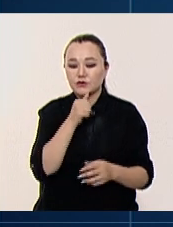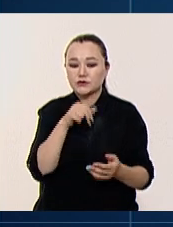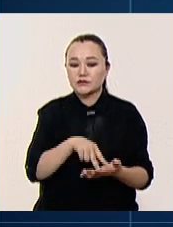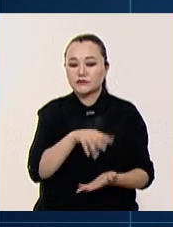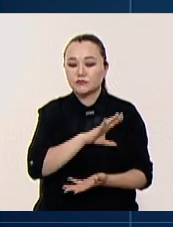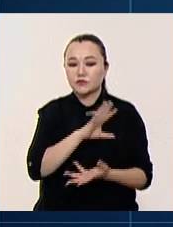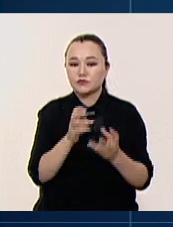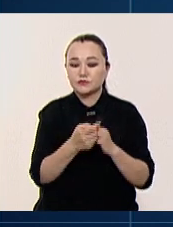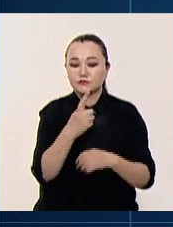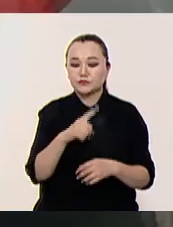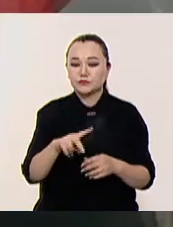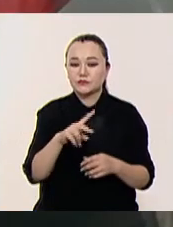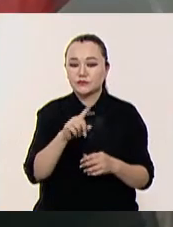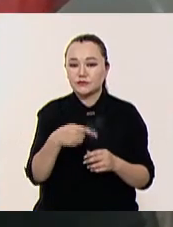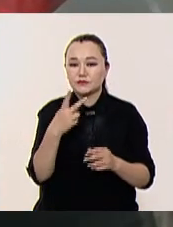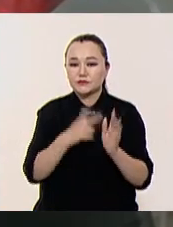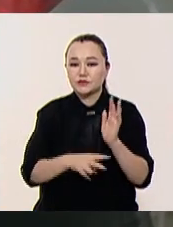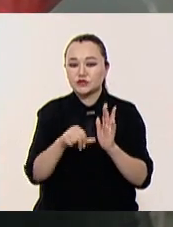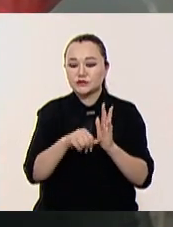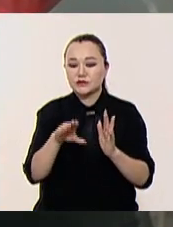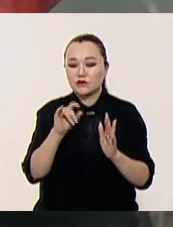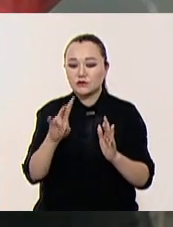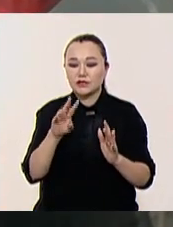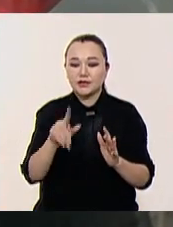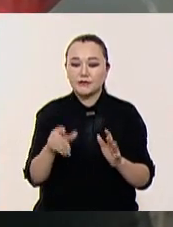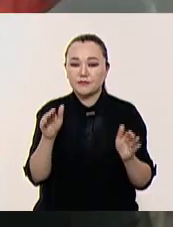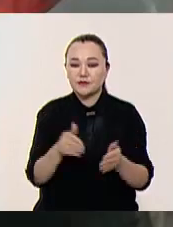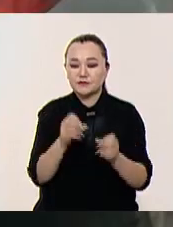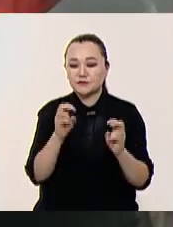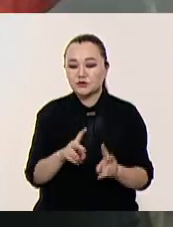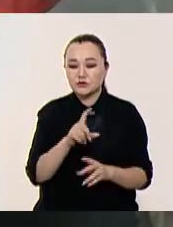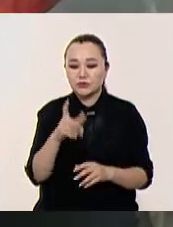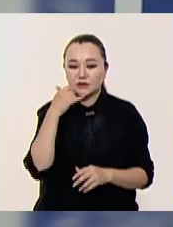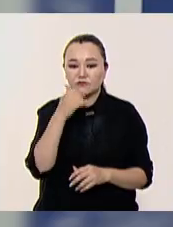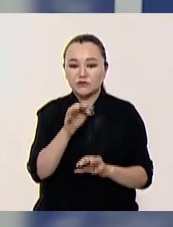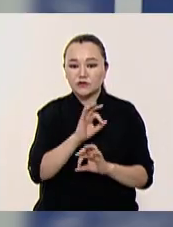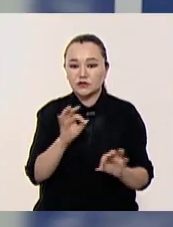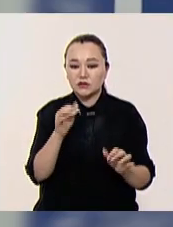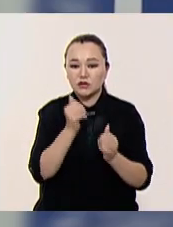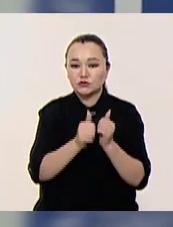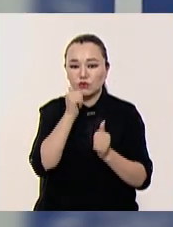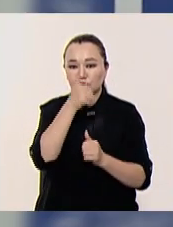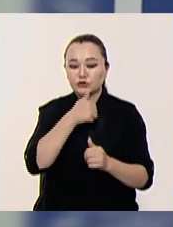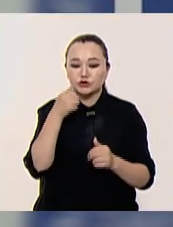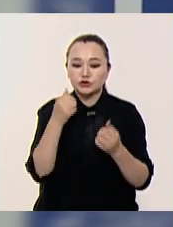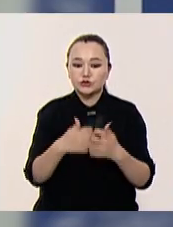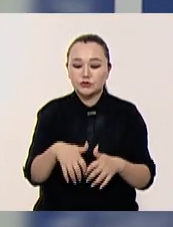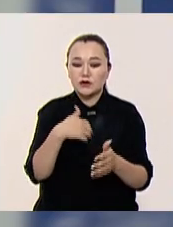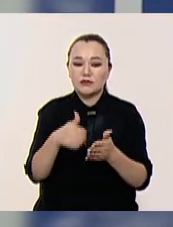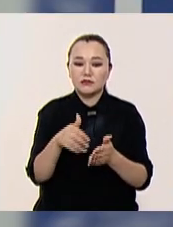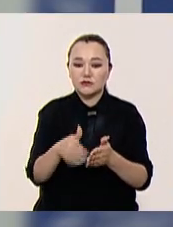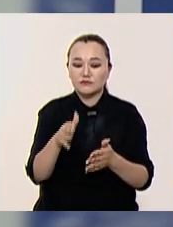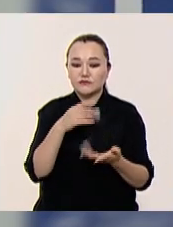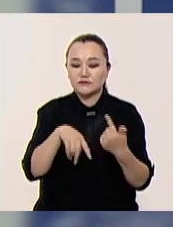почти 1,5 триллиона тенге. Специалисты микрофинансовой организации по телефону говорят, что с каждым годом число должников,